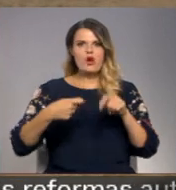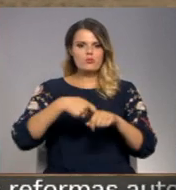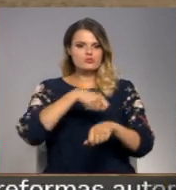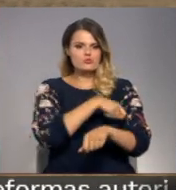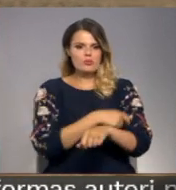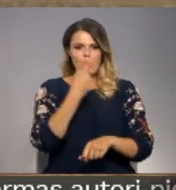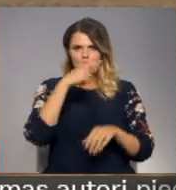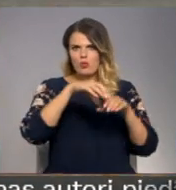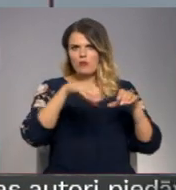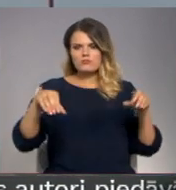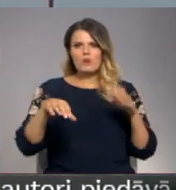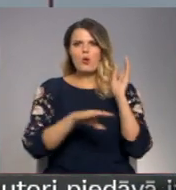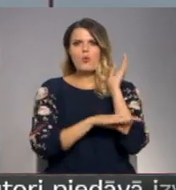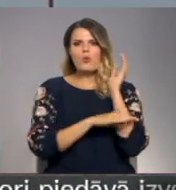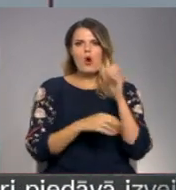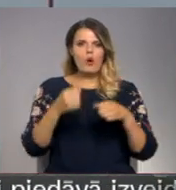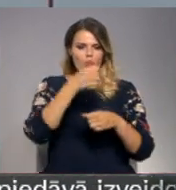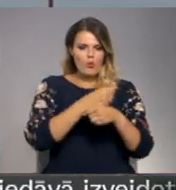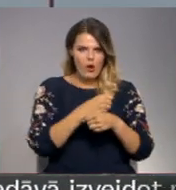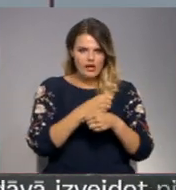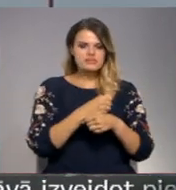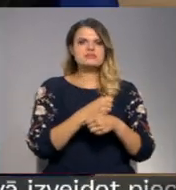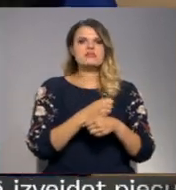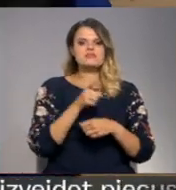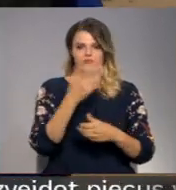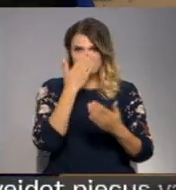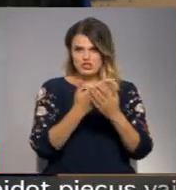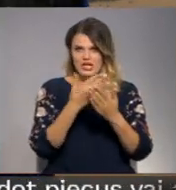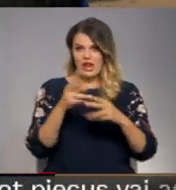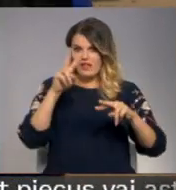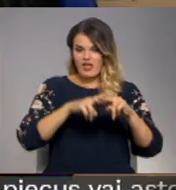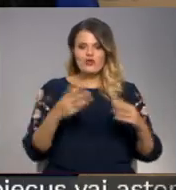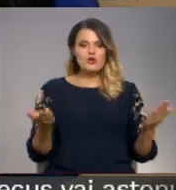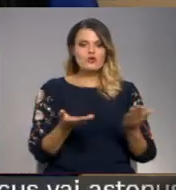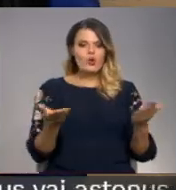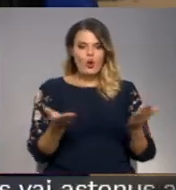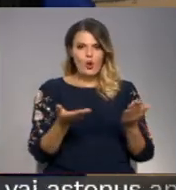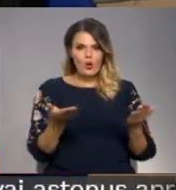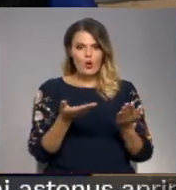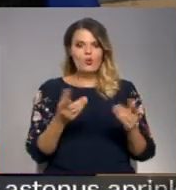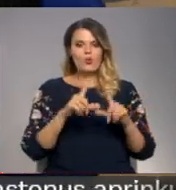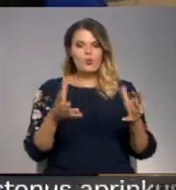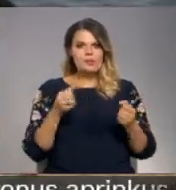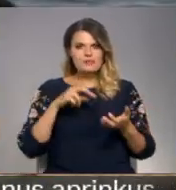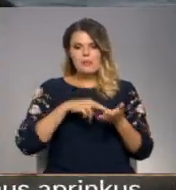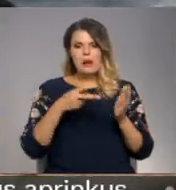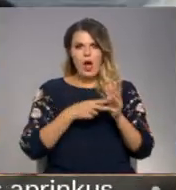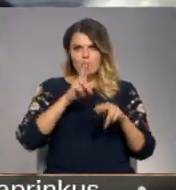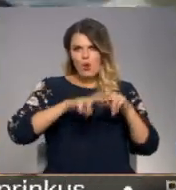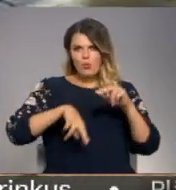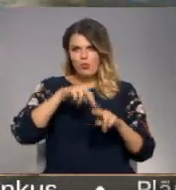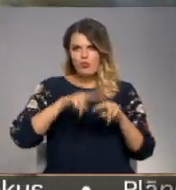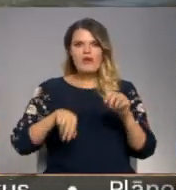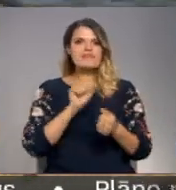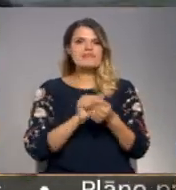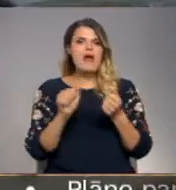kokostas. Skultes pagasta iedzīvotājs Jurans Lapčinskis rāda vietu, kur uzņēmums Skulte LNG termināli plāno būvēt sašķidrinātās